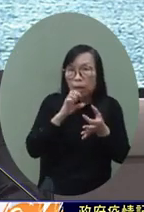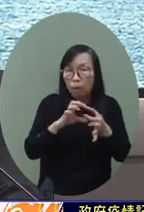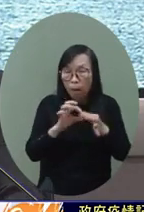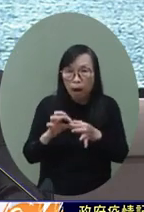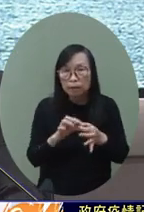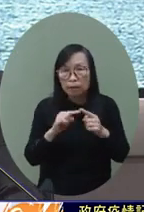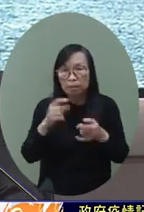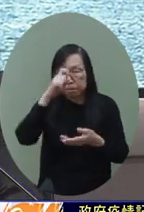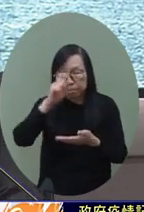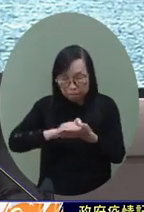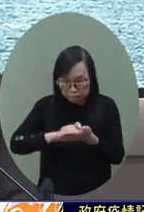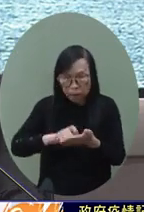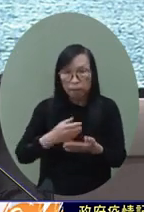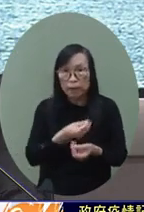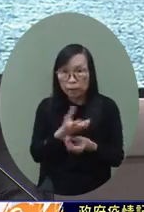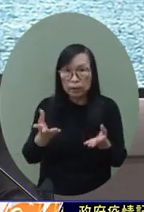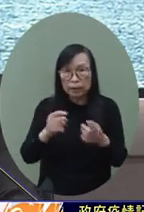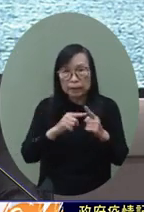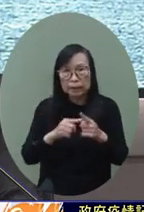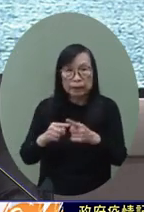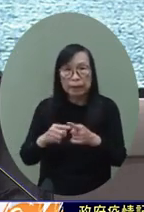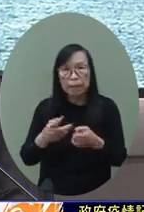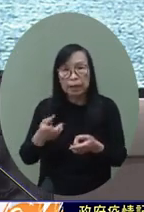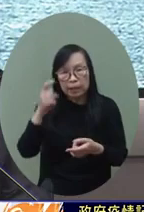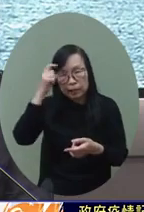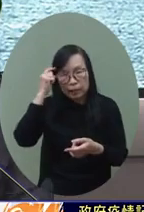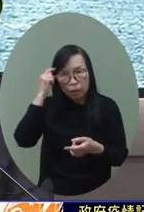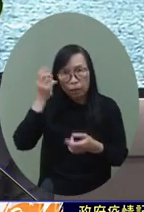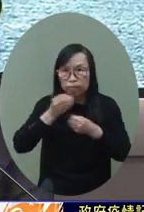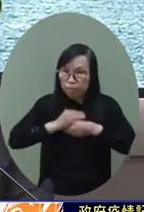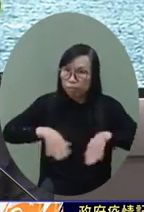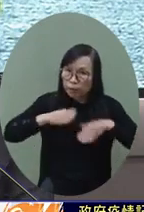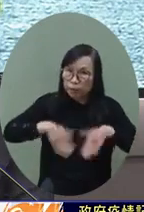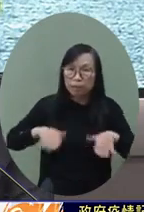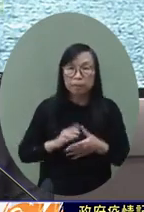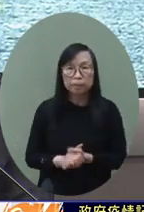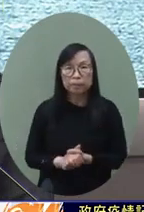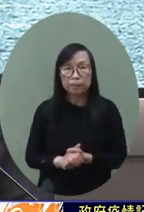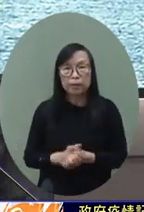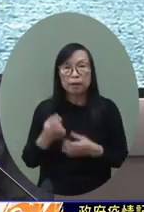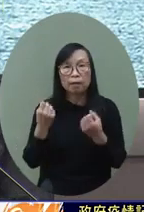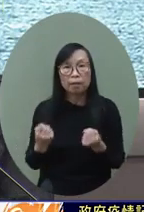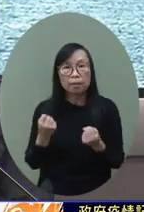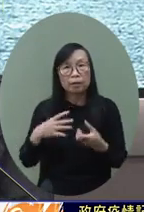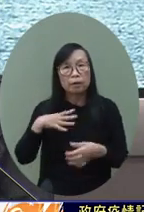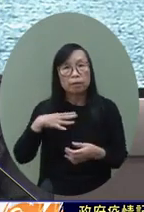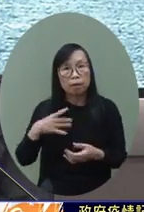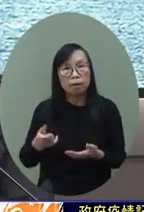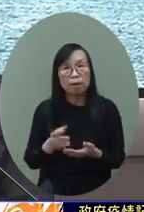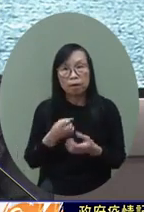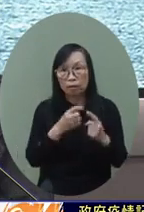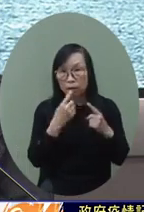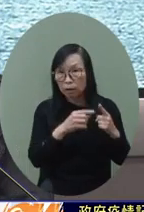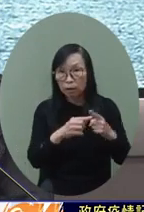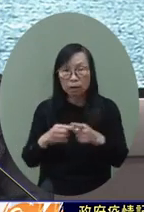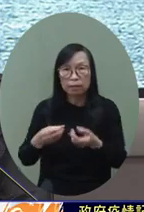錄，也都令到市民在知道結果之後較為安心的。一般情況下，市民會在遞交